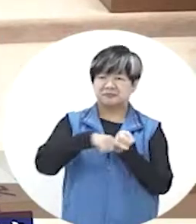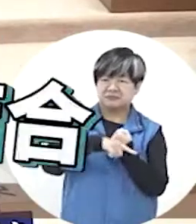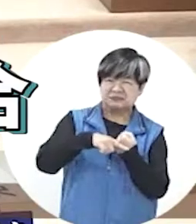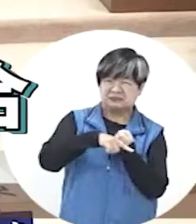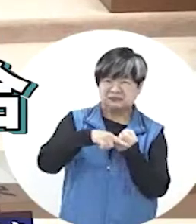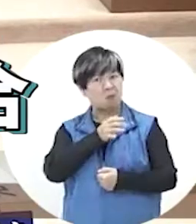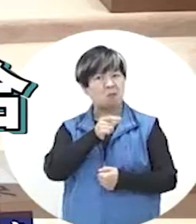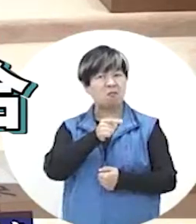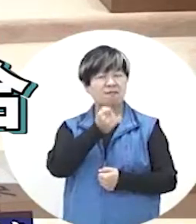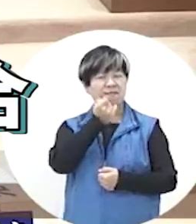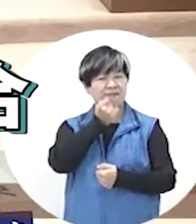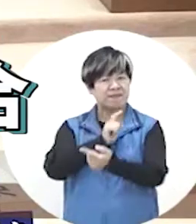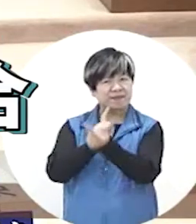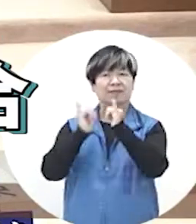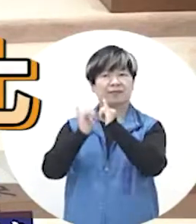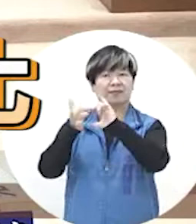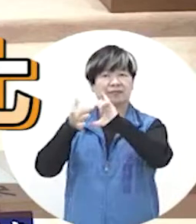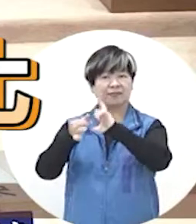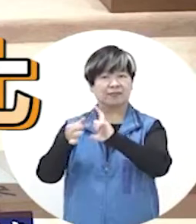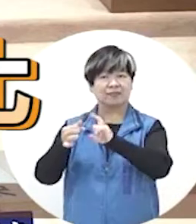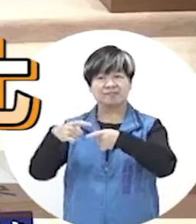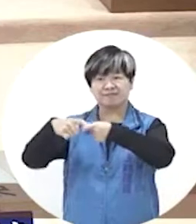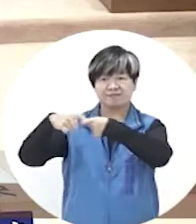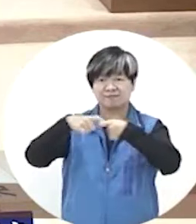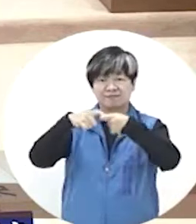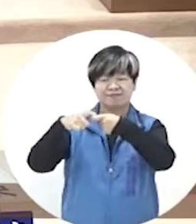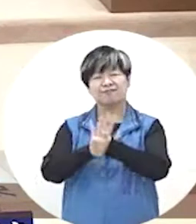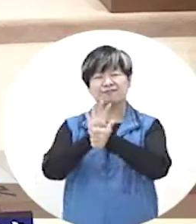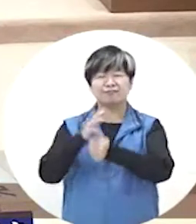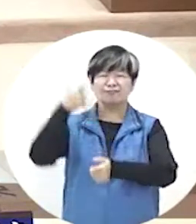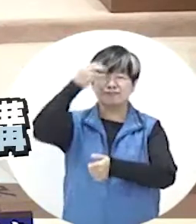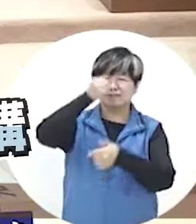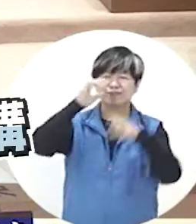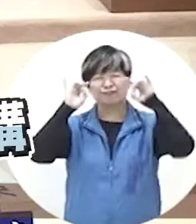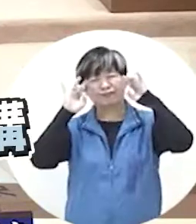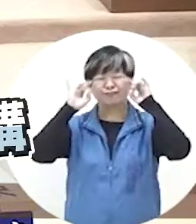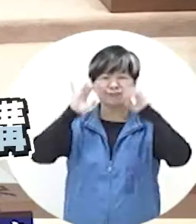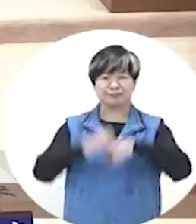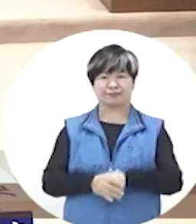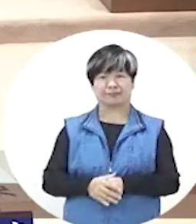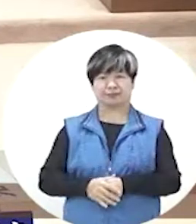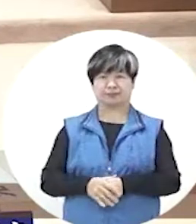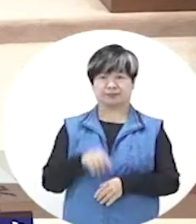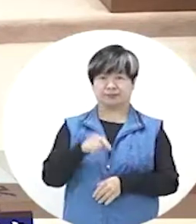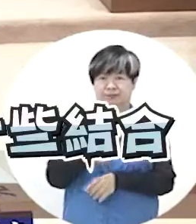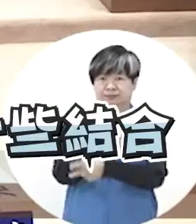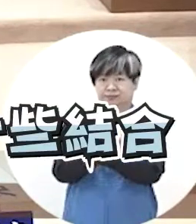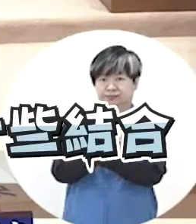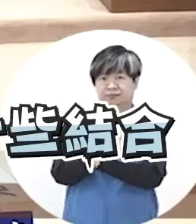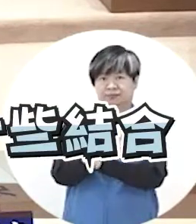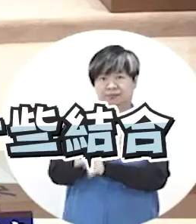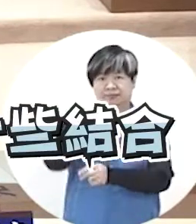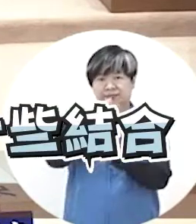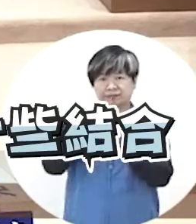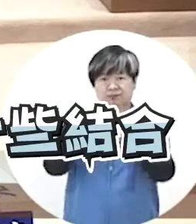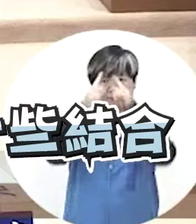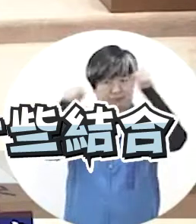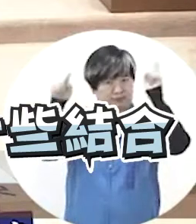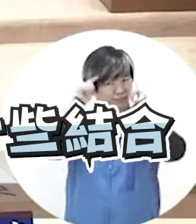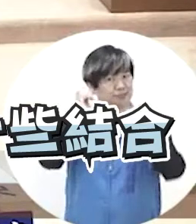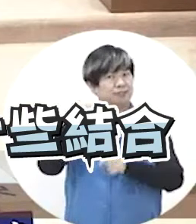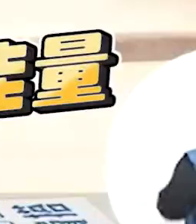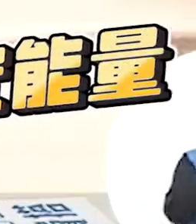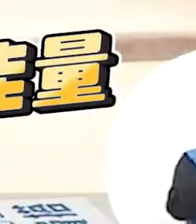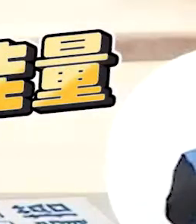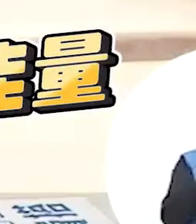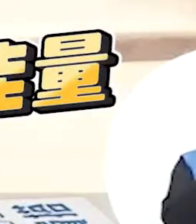能量，去跟社区做结合，去推动活跃老化。那我们新北市，比如说以我们板桥来讲，台艺大也很棒啊，台艺大也很喜欢跟社区做一些